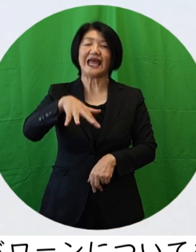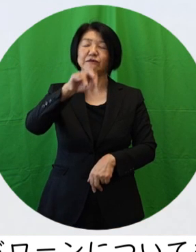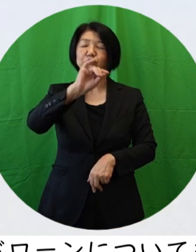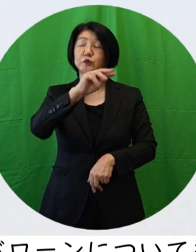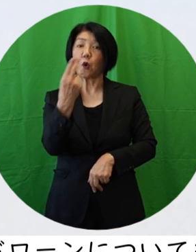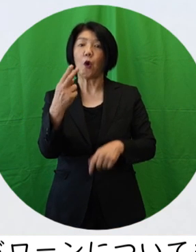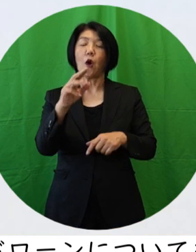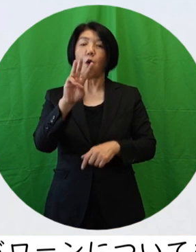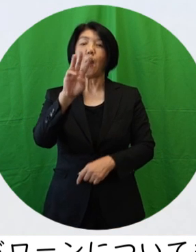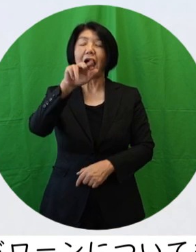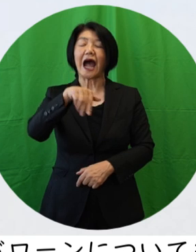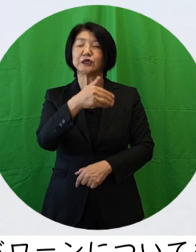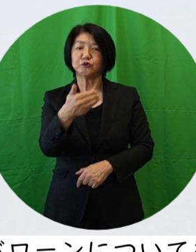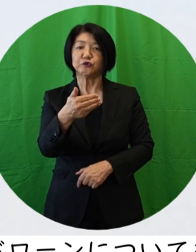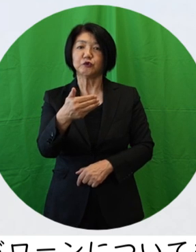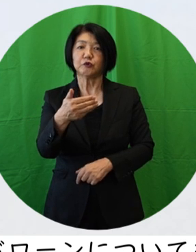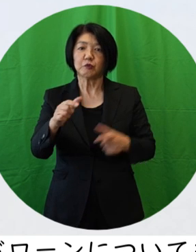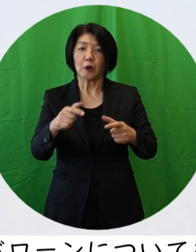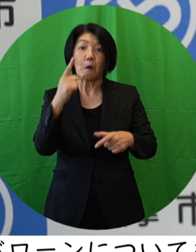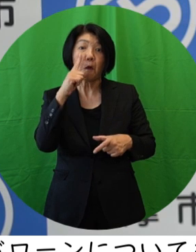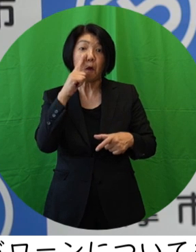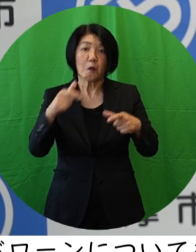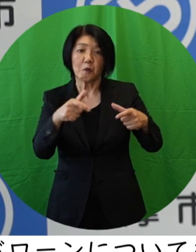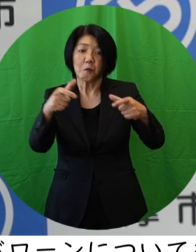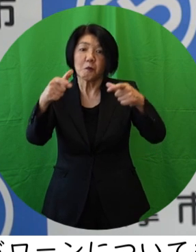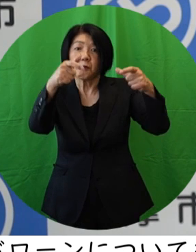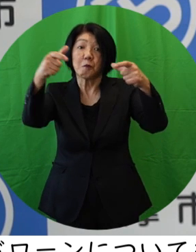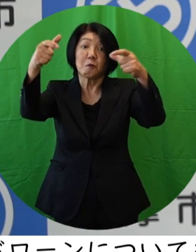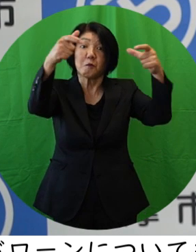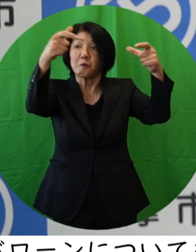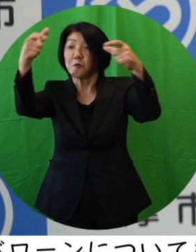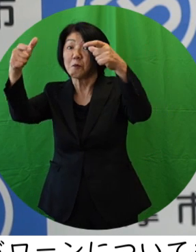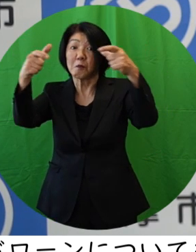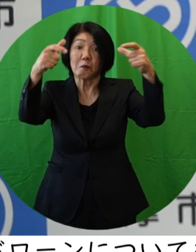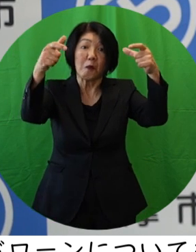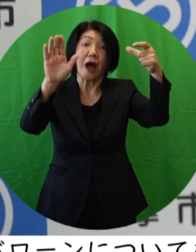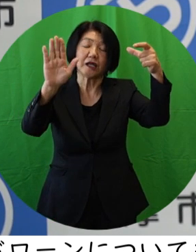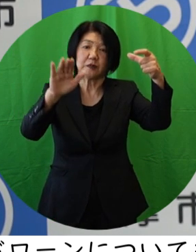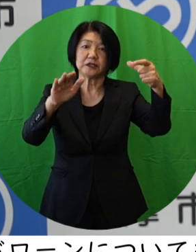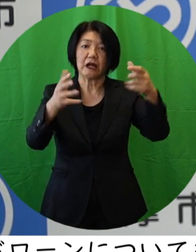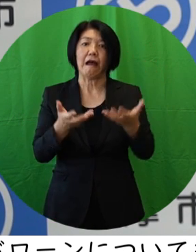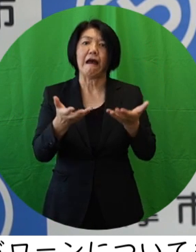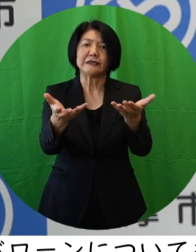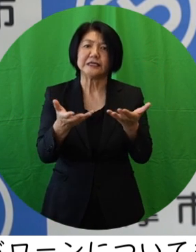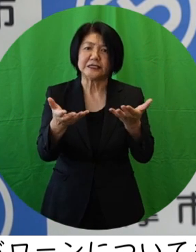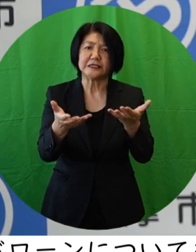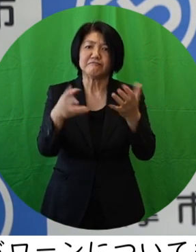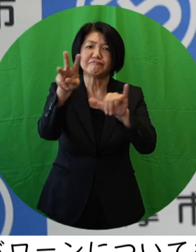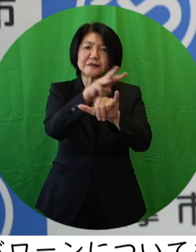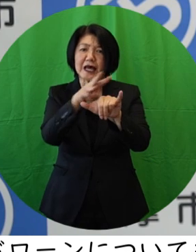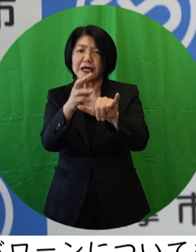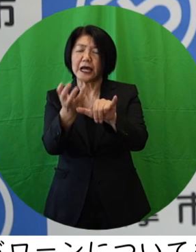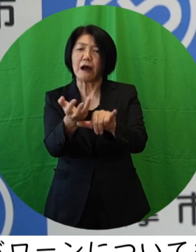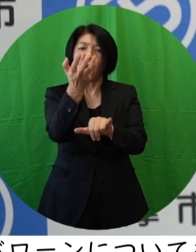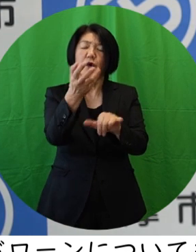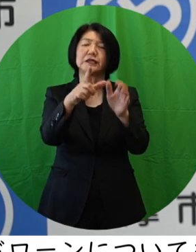デモンストレーションが行われました地震などの災害時